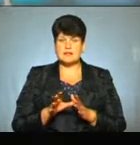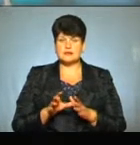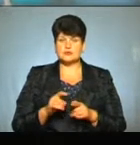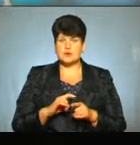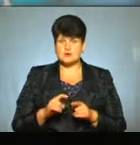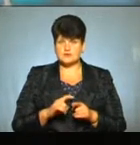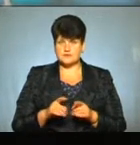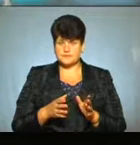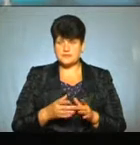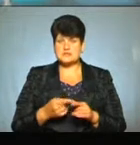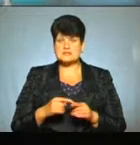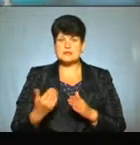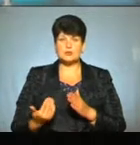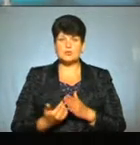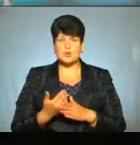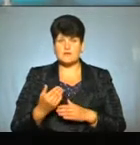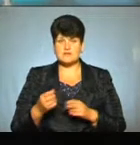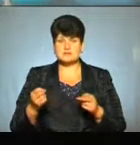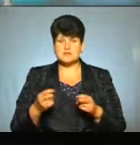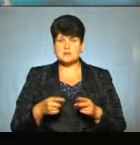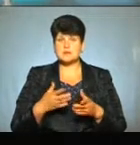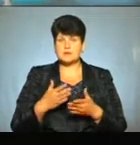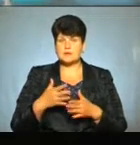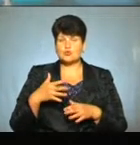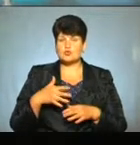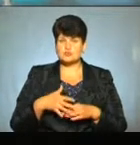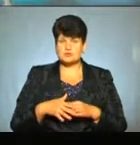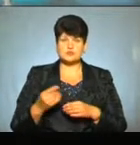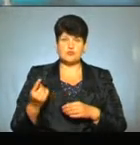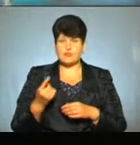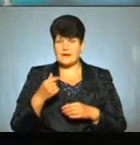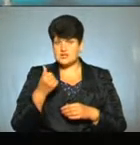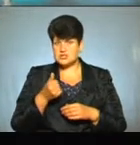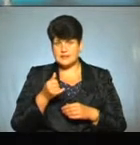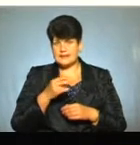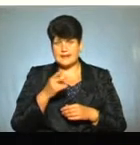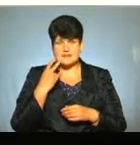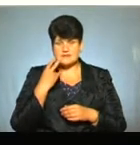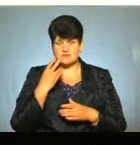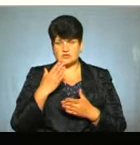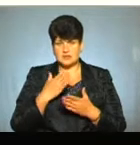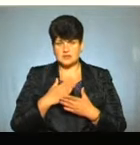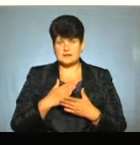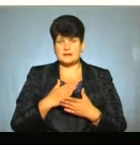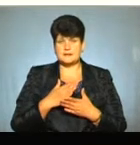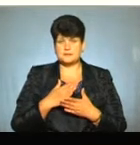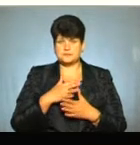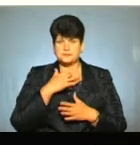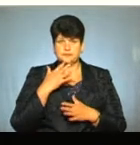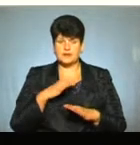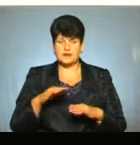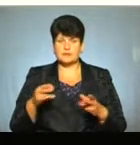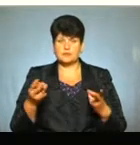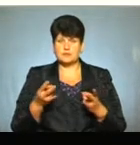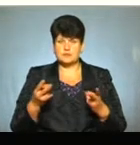електрогазозварювальниками, адже це нова спеціальність, і ми маємо розуміти, що у перший рік не завжди йде достатня кількість дітей,